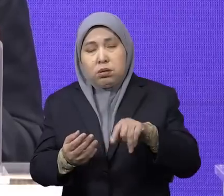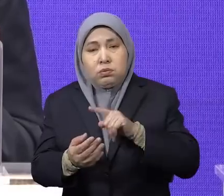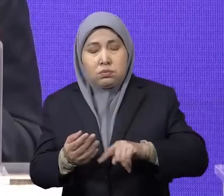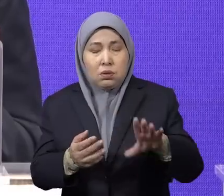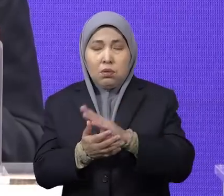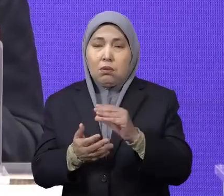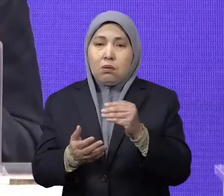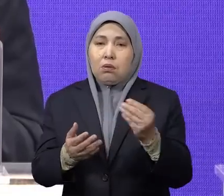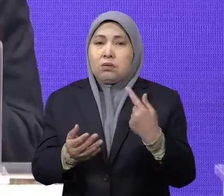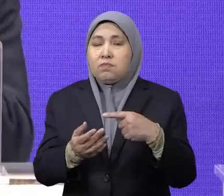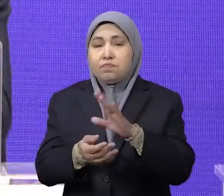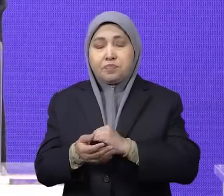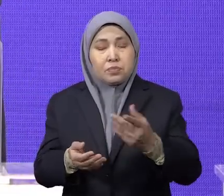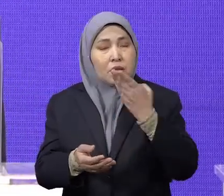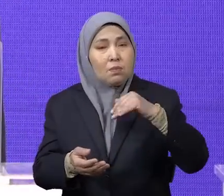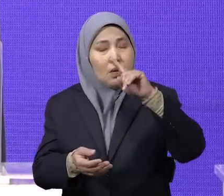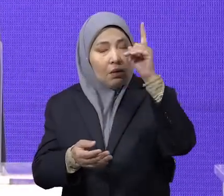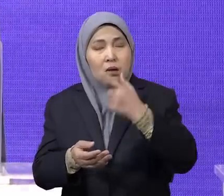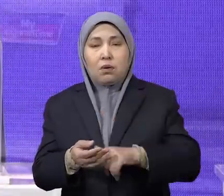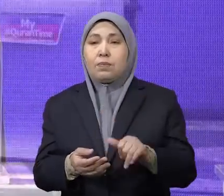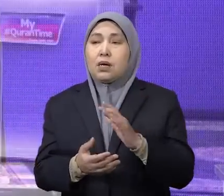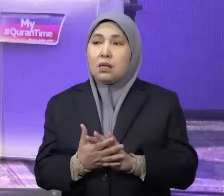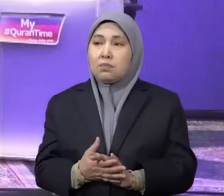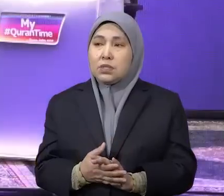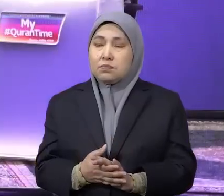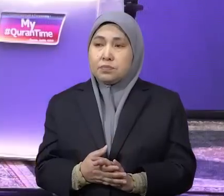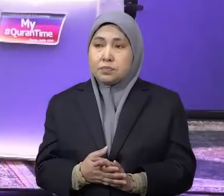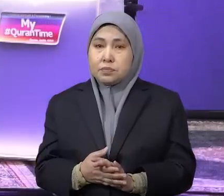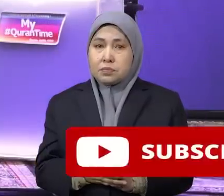وبارك وسلم والحمد لله رب العالمين.